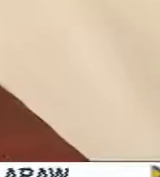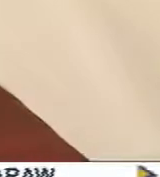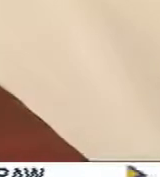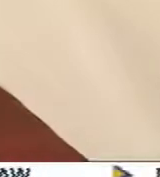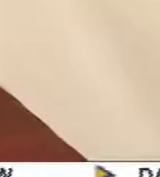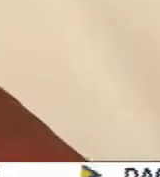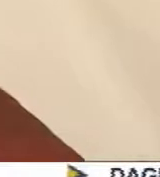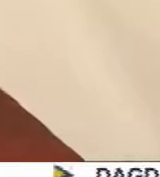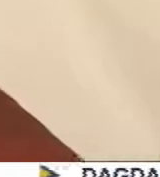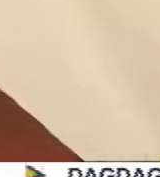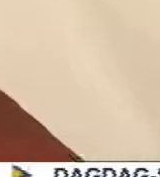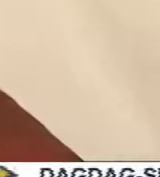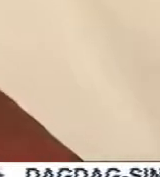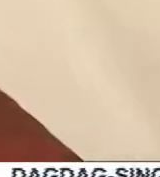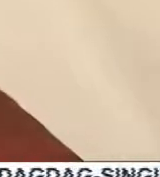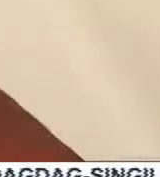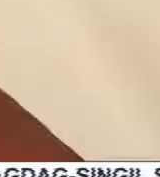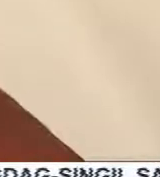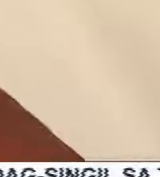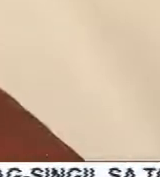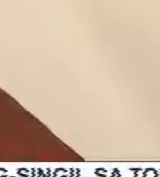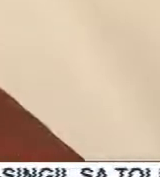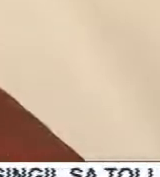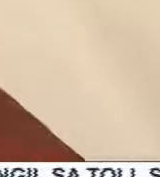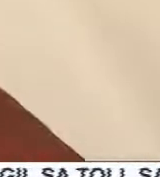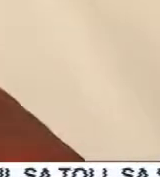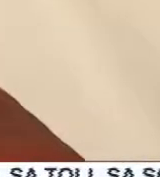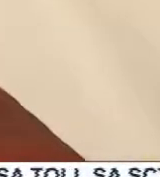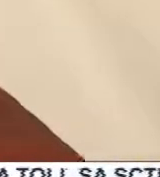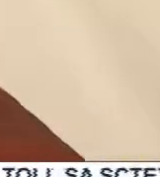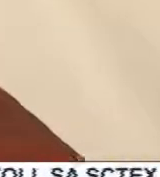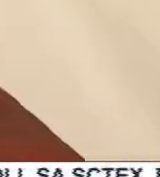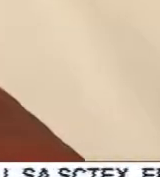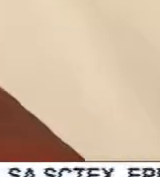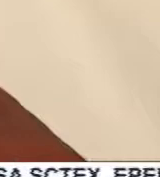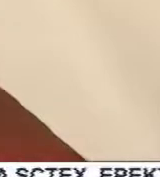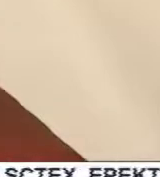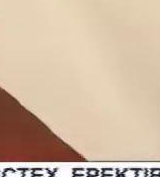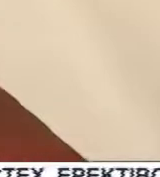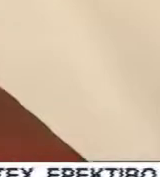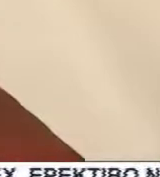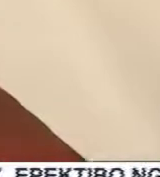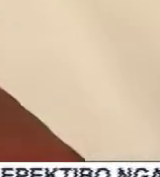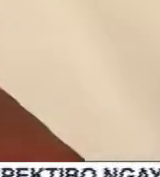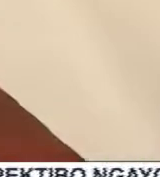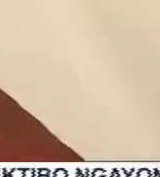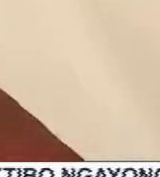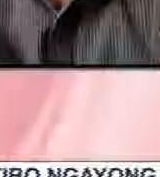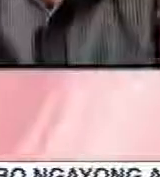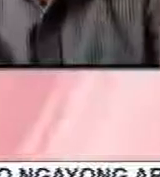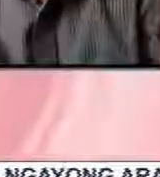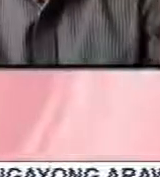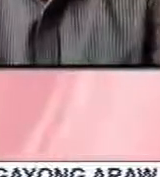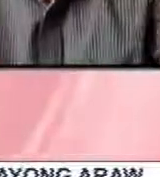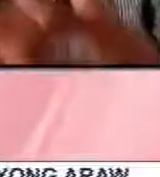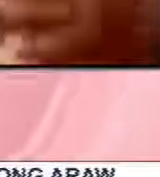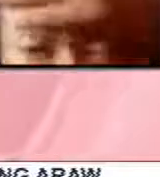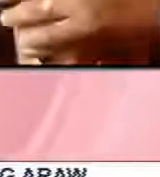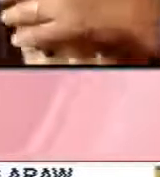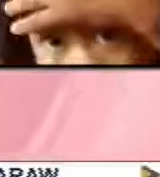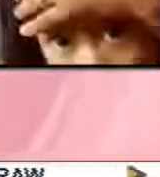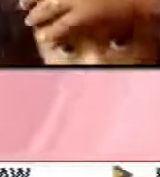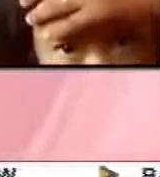ng kanyang nanay na si Maria Castillo Atienza, kasama rin si Tatay Freddy Atienza. Magandang umaga po, Pastor